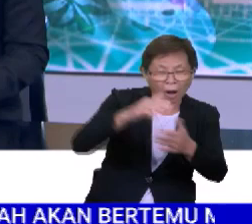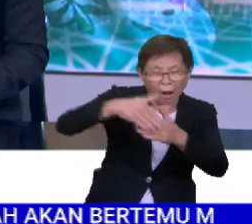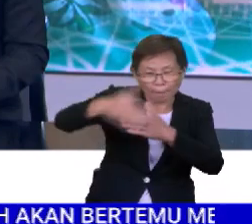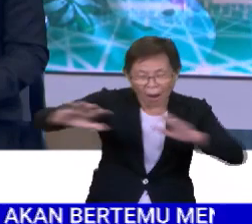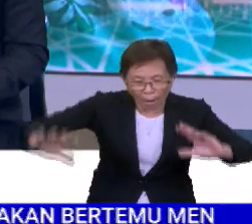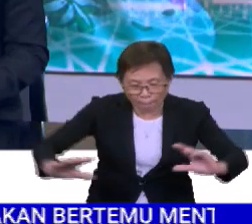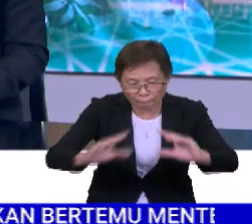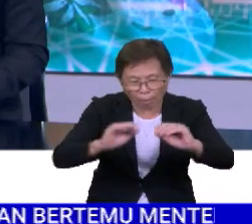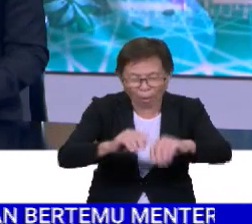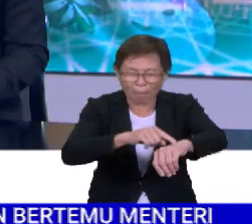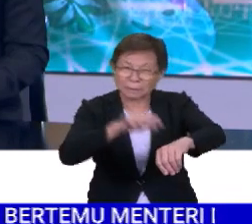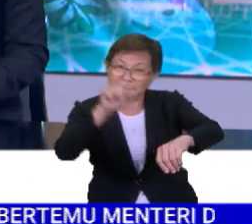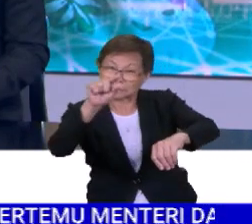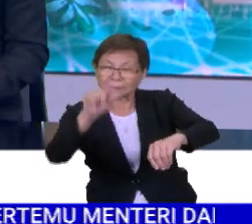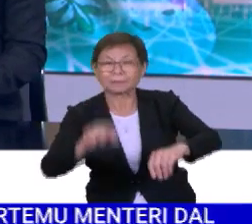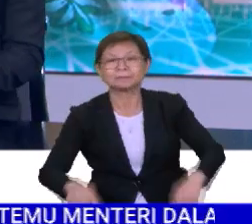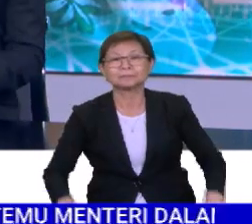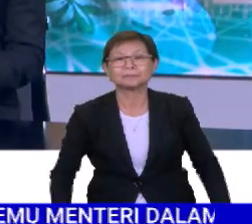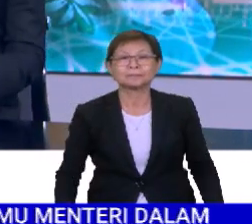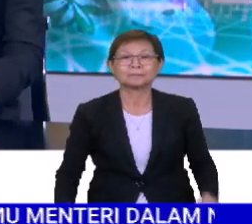perjumpaan dalam masa terdekat.